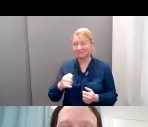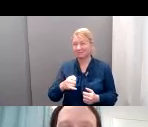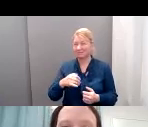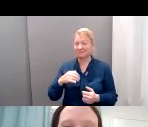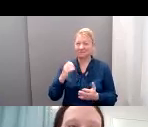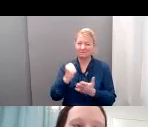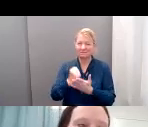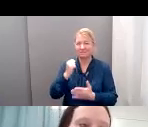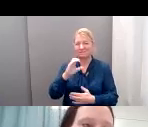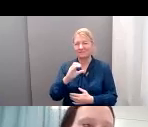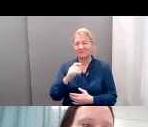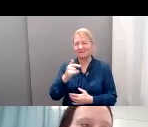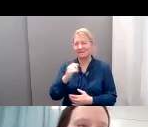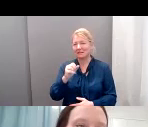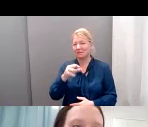som påverkar.